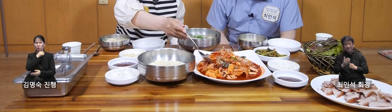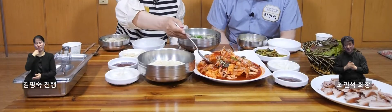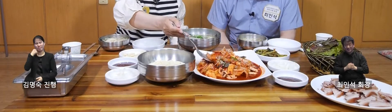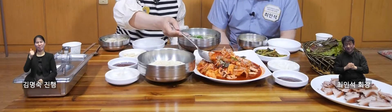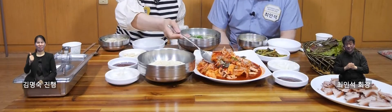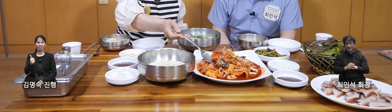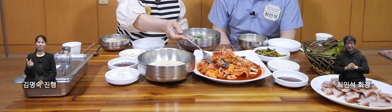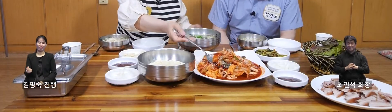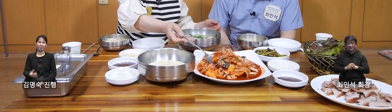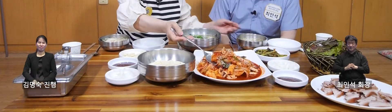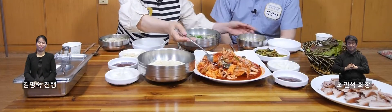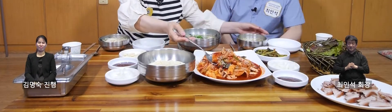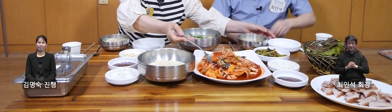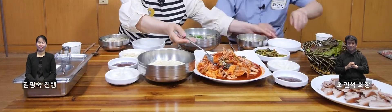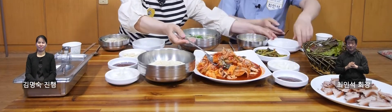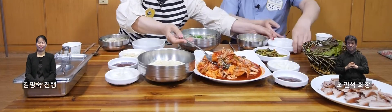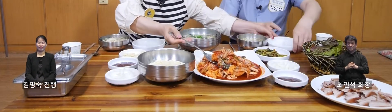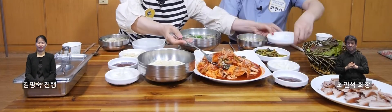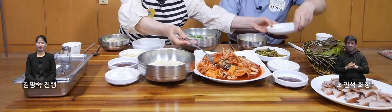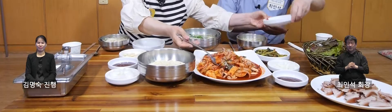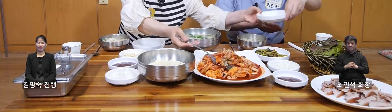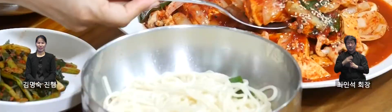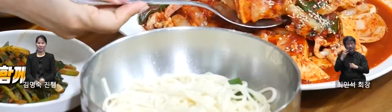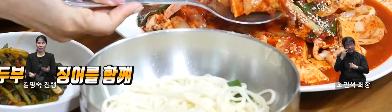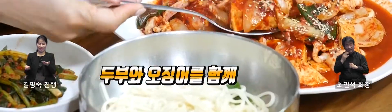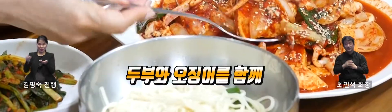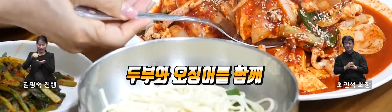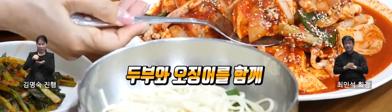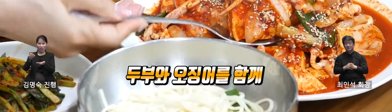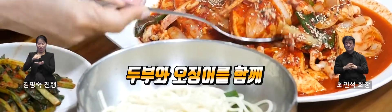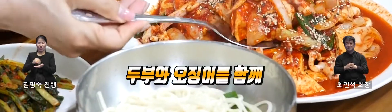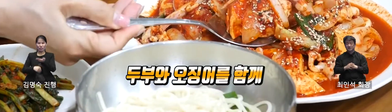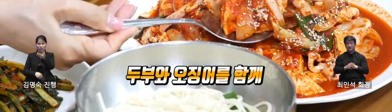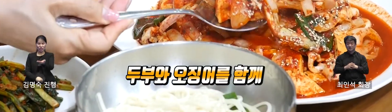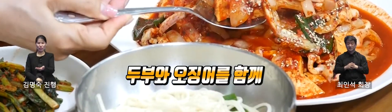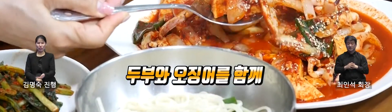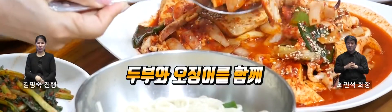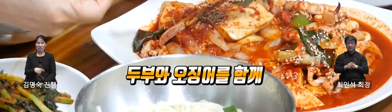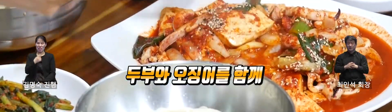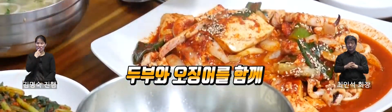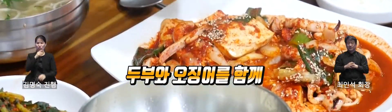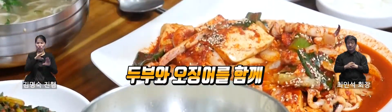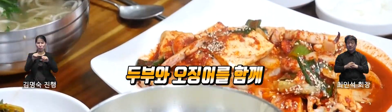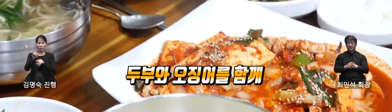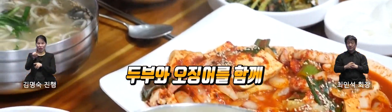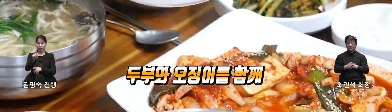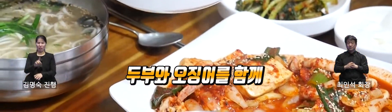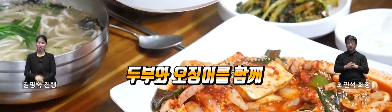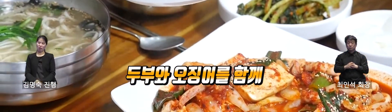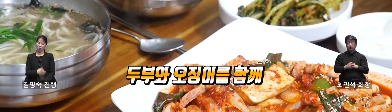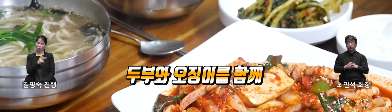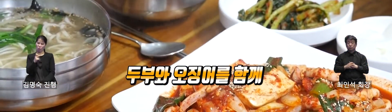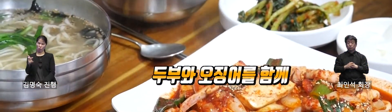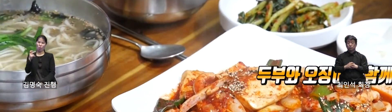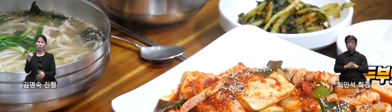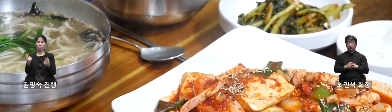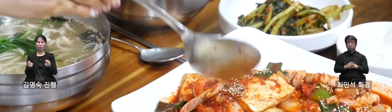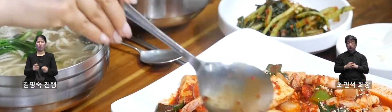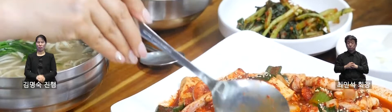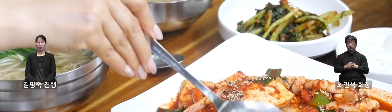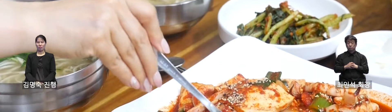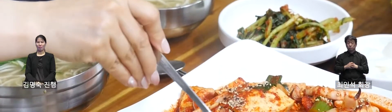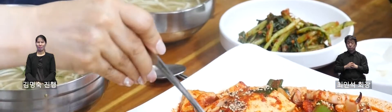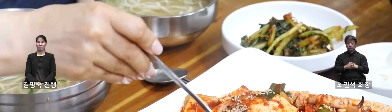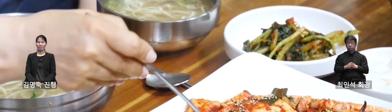그래서 일단은 요거를 조금 덜으시고 두부 하나에 와, 오 두부도